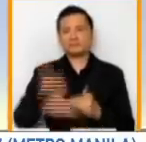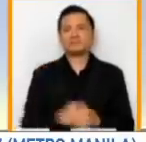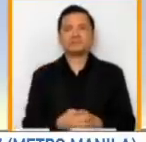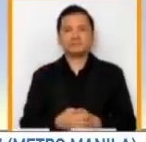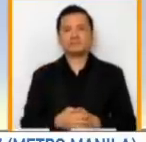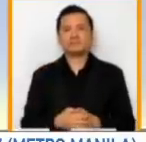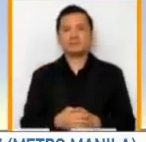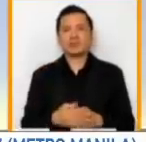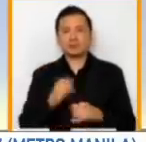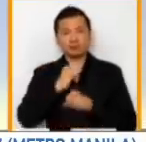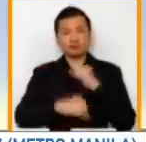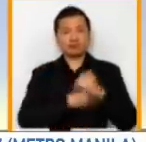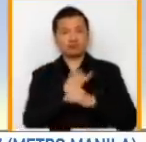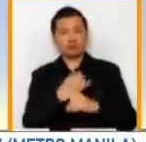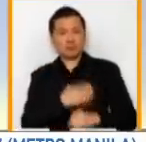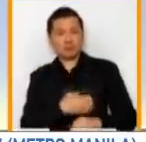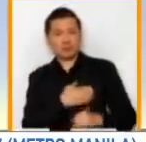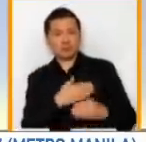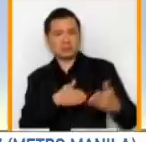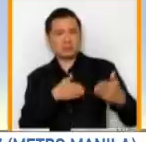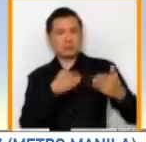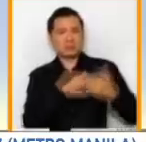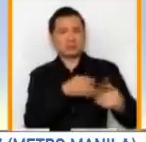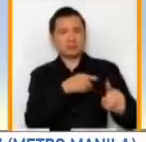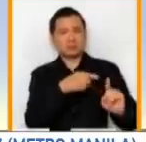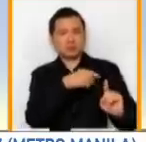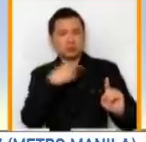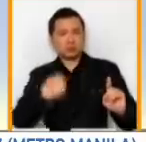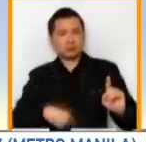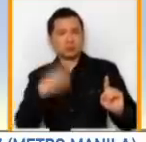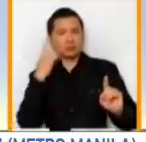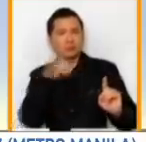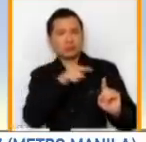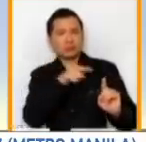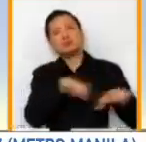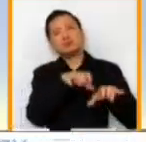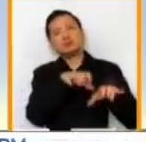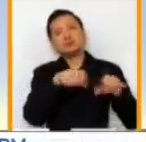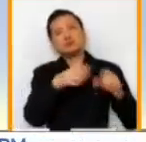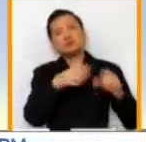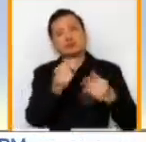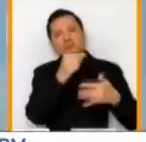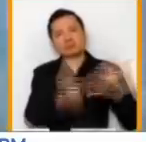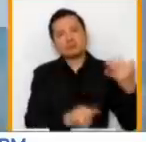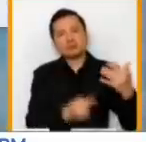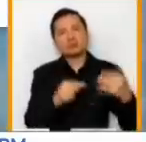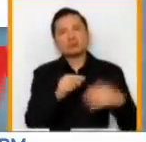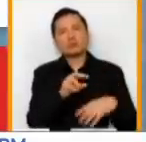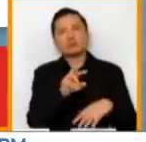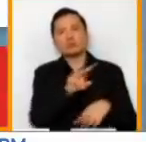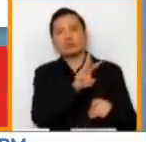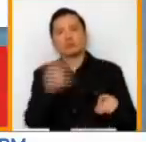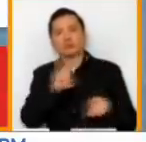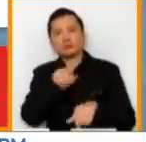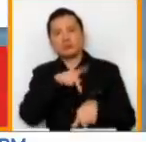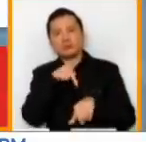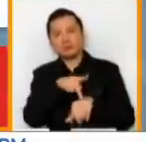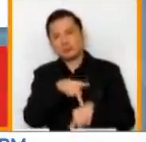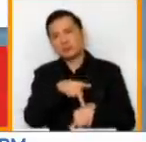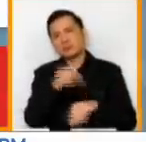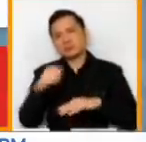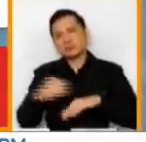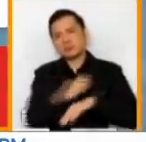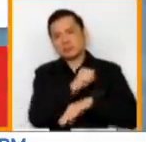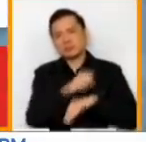ng Department of Foreign Affairs laban sa China, kaugnay ng mga aktibidad nito sa West Philippine Sea. Sa kanyang Twitter account, sinabi ni Foreign Affairs Secretary Teddy